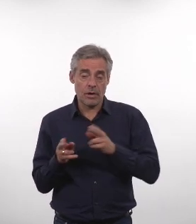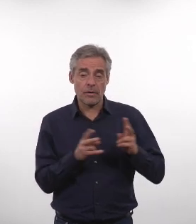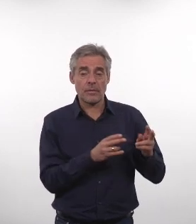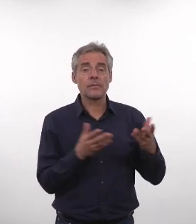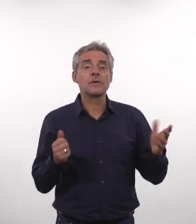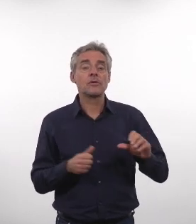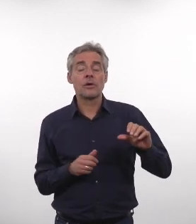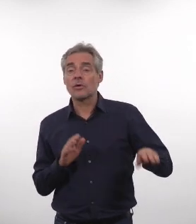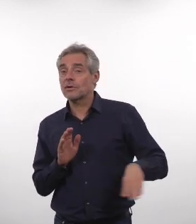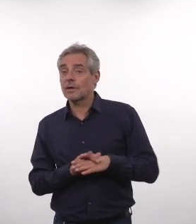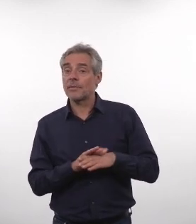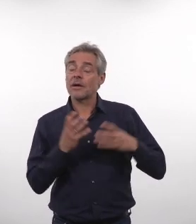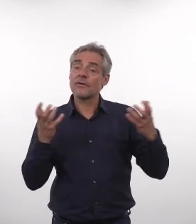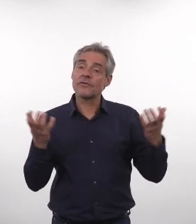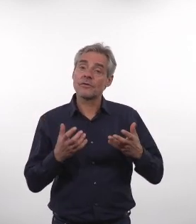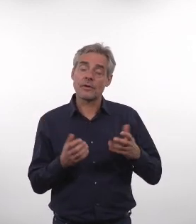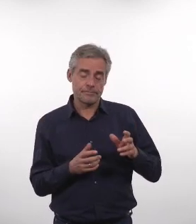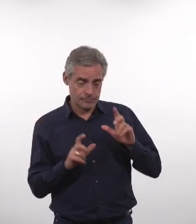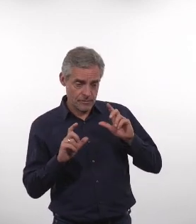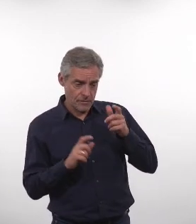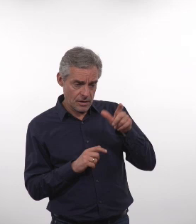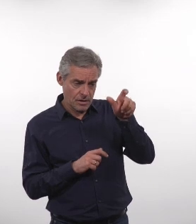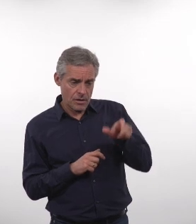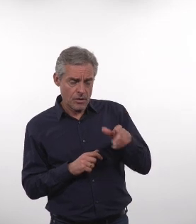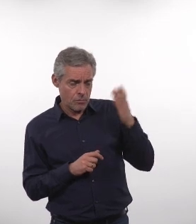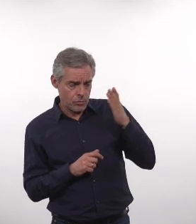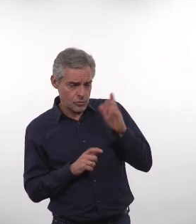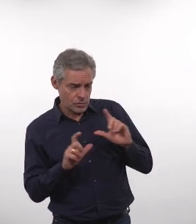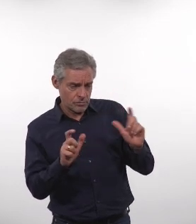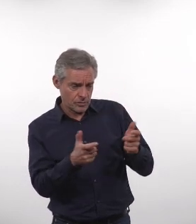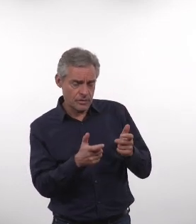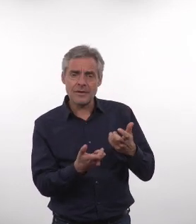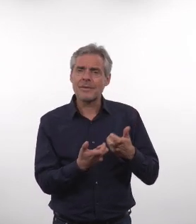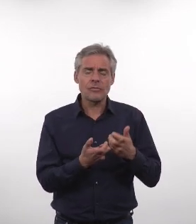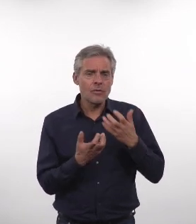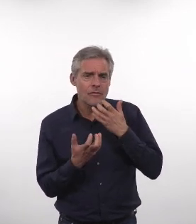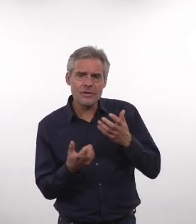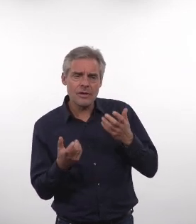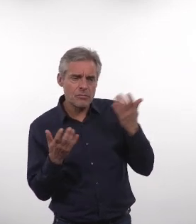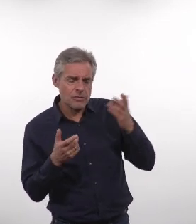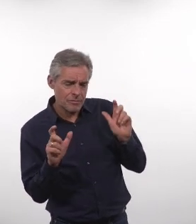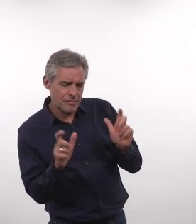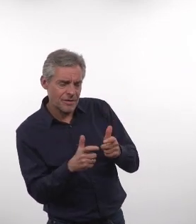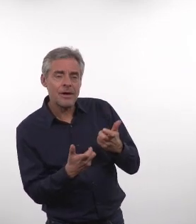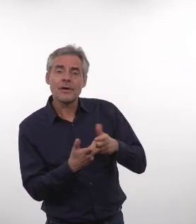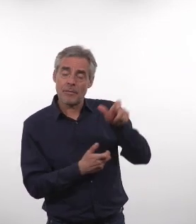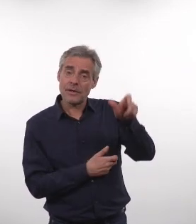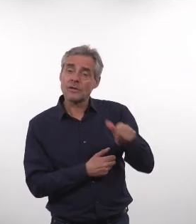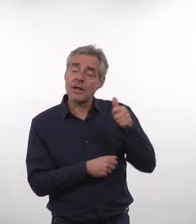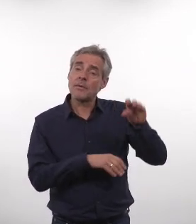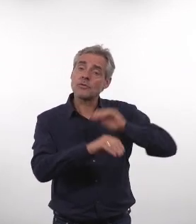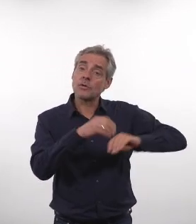le prérequis, en fait, c'est d'identifier les attentes de la personne ou ses besoins. Donc, si déjà la personne a déjà vécu ce